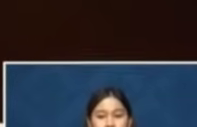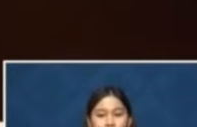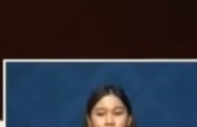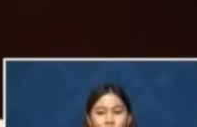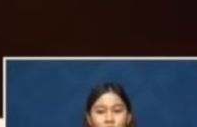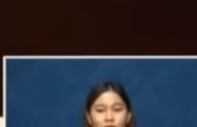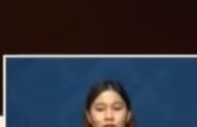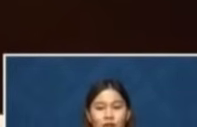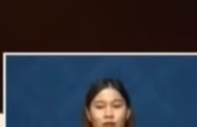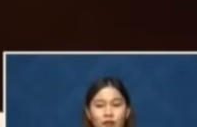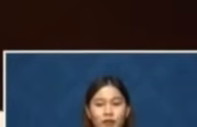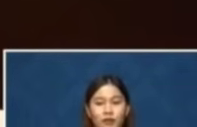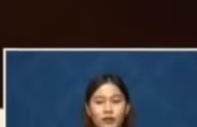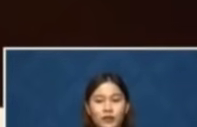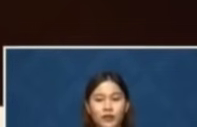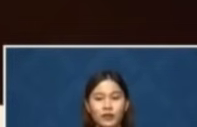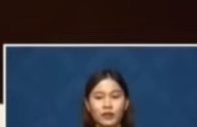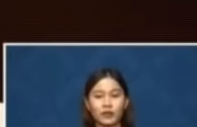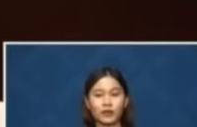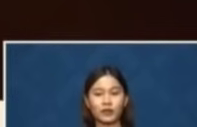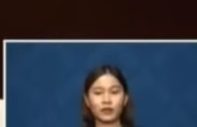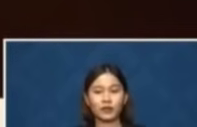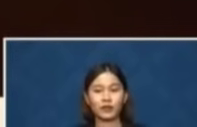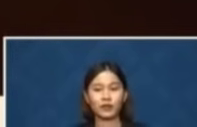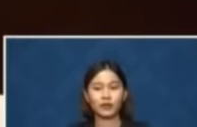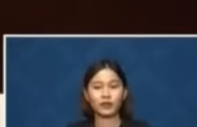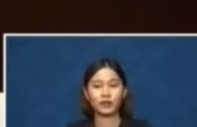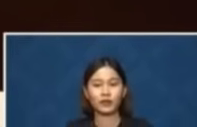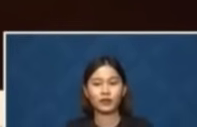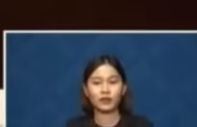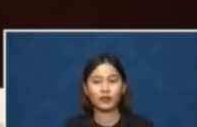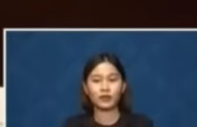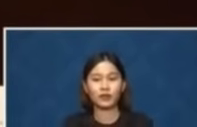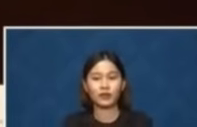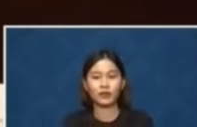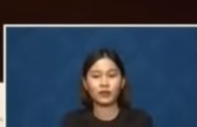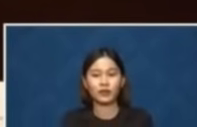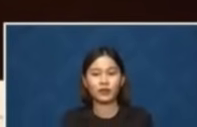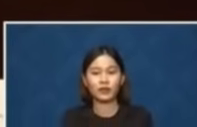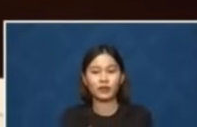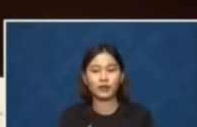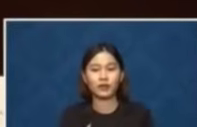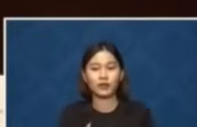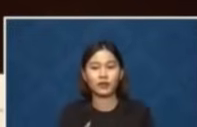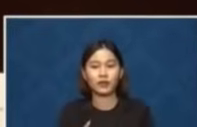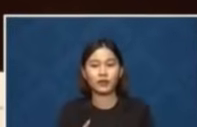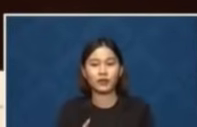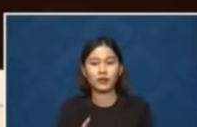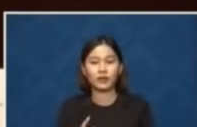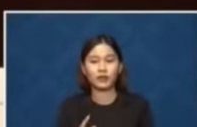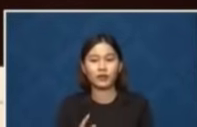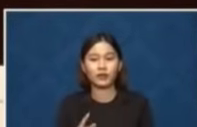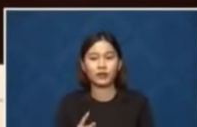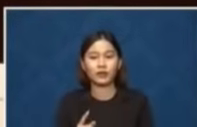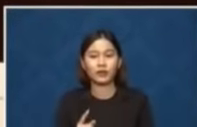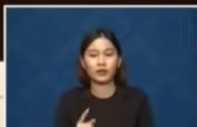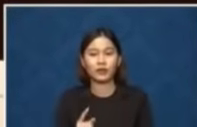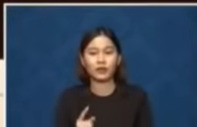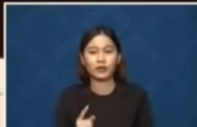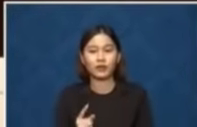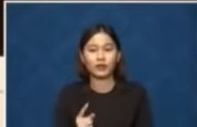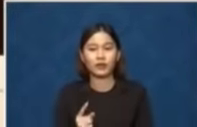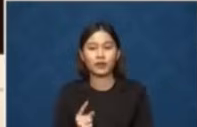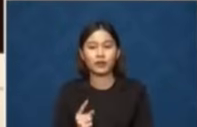บบไหนยังเห็นควรว่าเร่งด่วนฉุกเฉินของนายกที่มาตอบเองไม่ได้ต้องทำอย่างไรเอาไปดูรายละเอียด